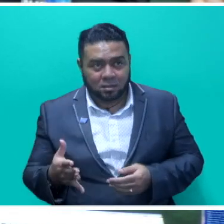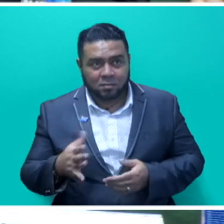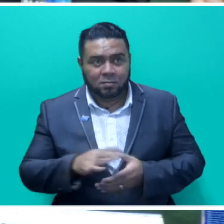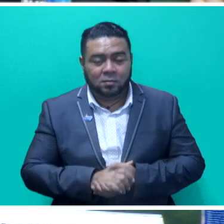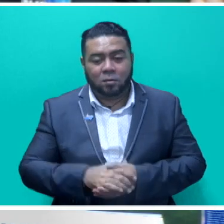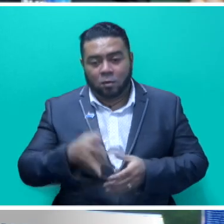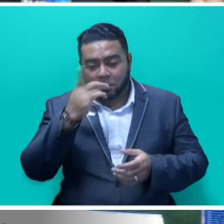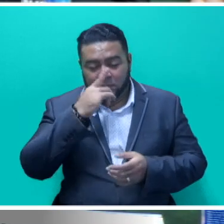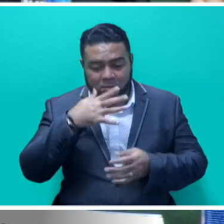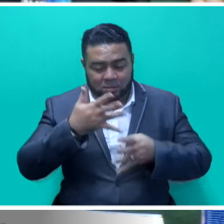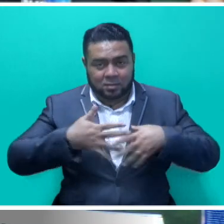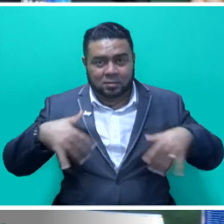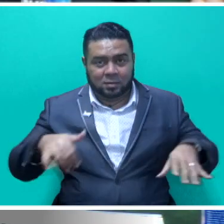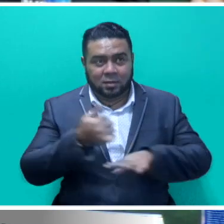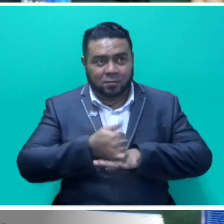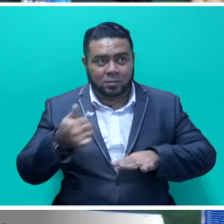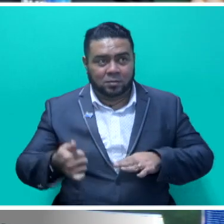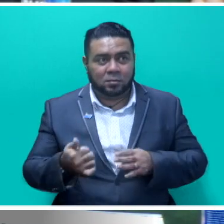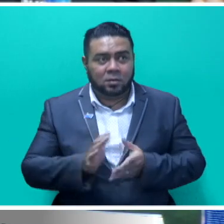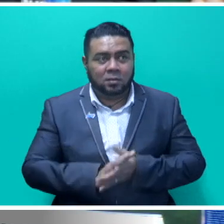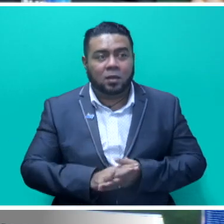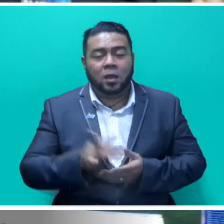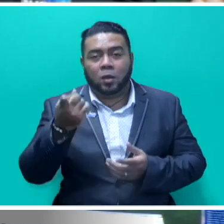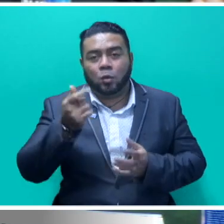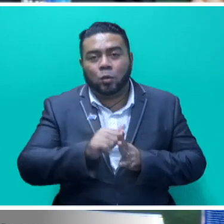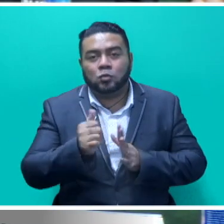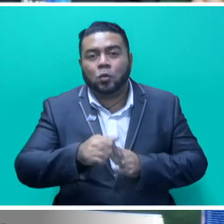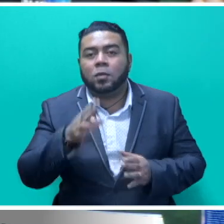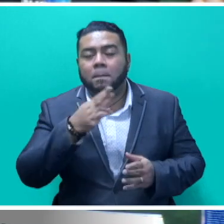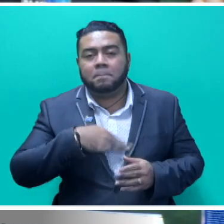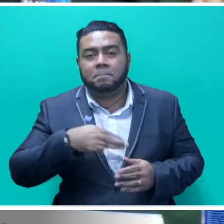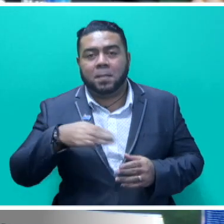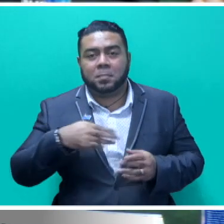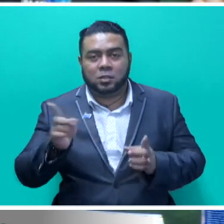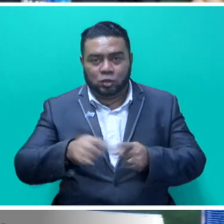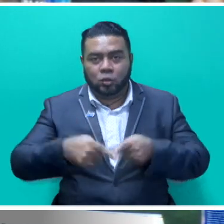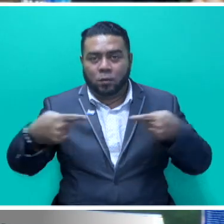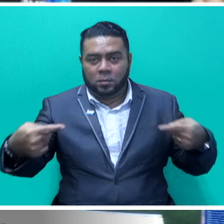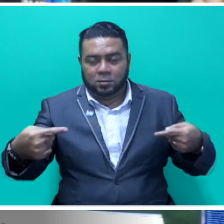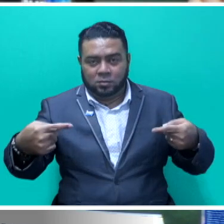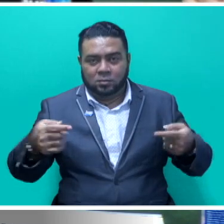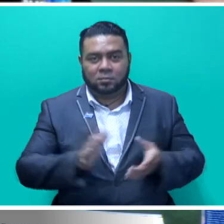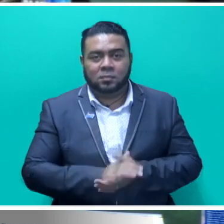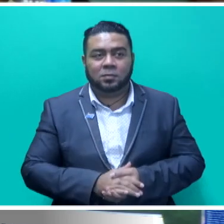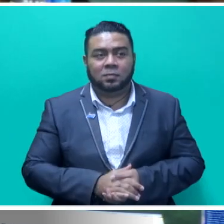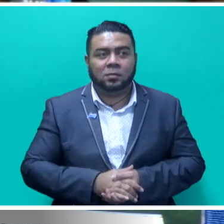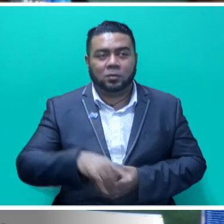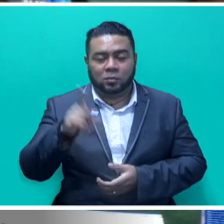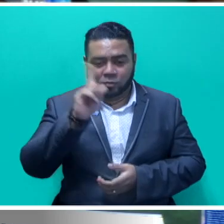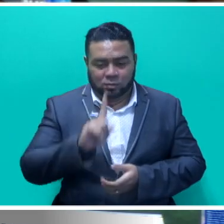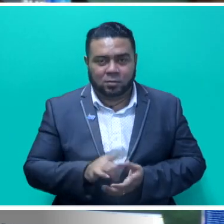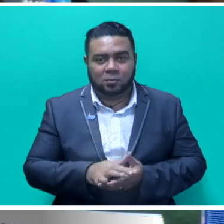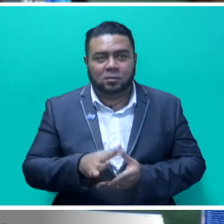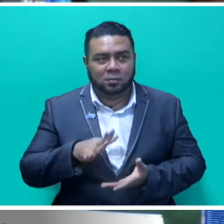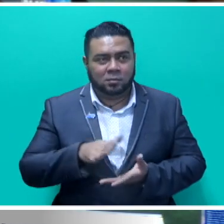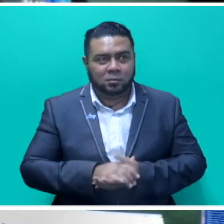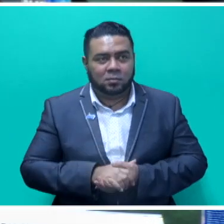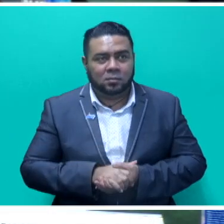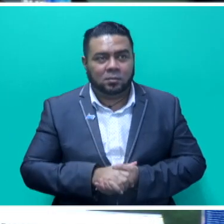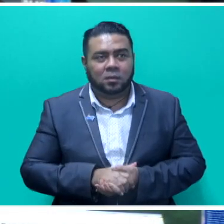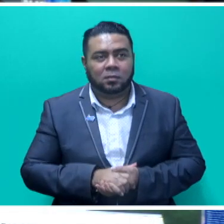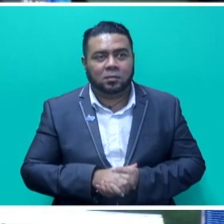हुए, और हमारे विरोधी दल के नेता और उनके साथीगण, आप सभी का मैं अभिनंदन करता हूँ कि आप